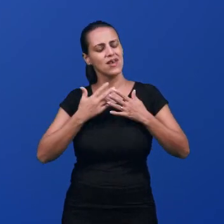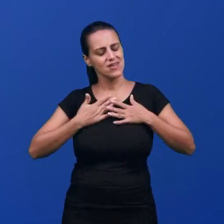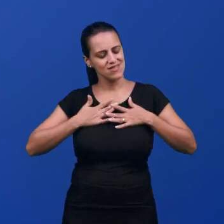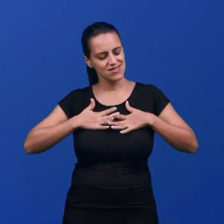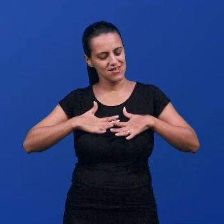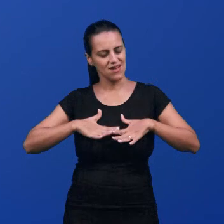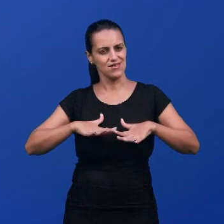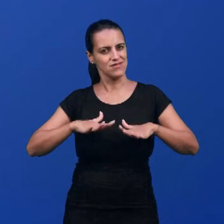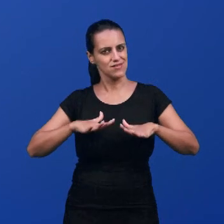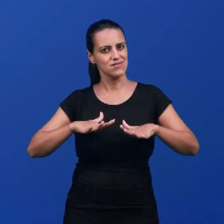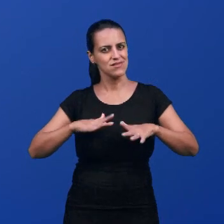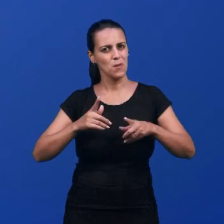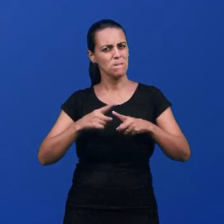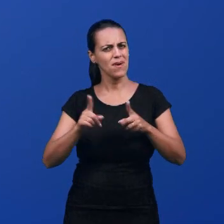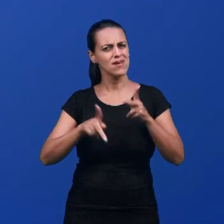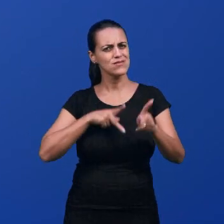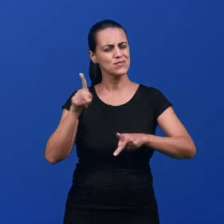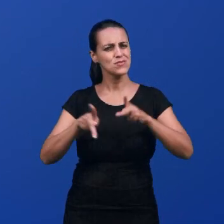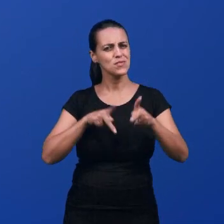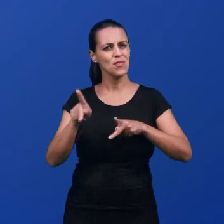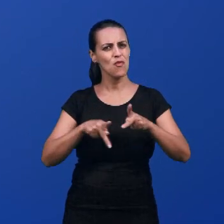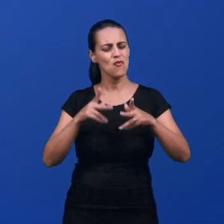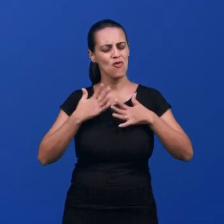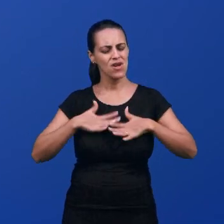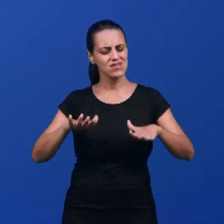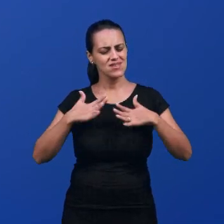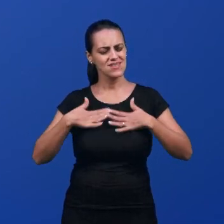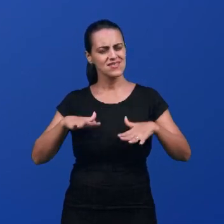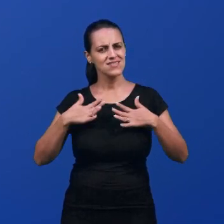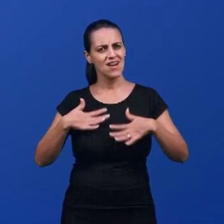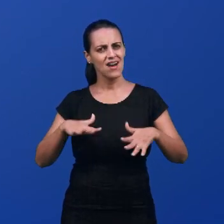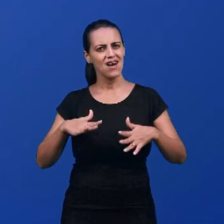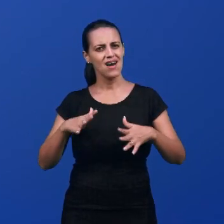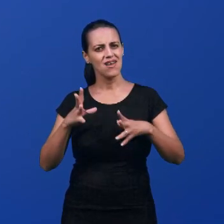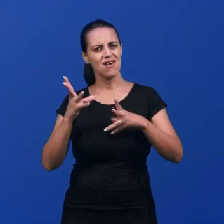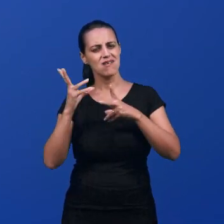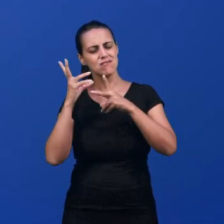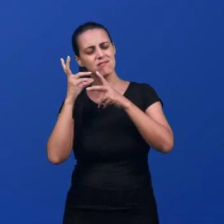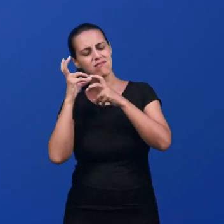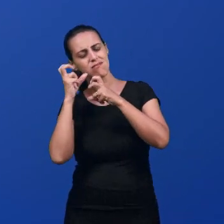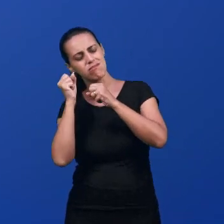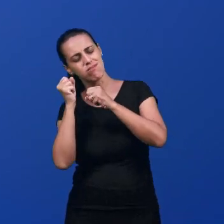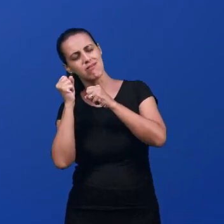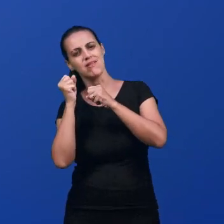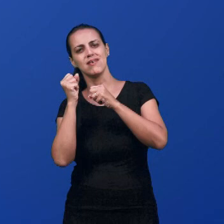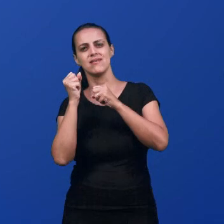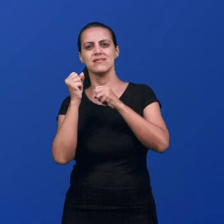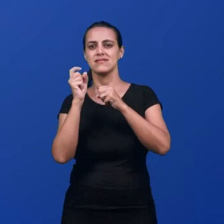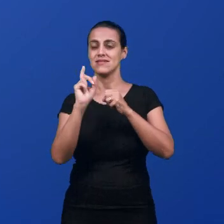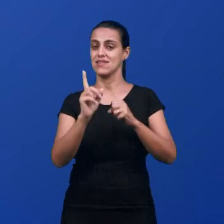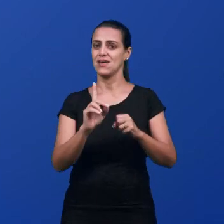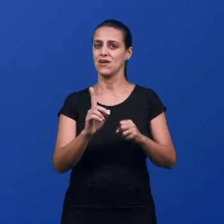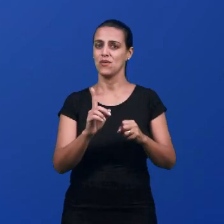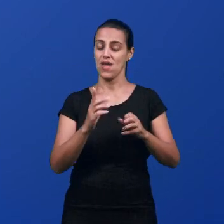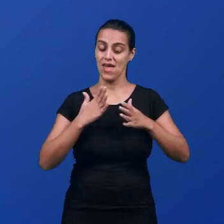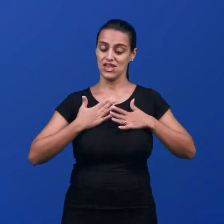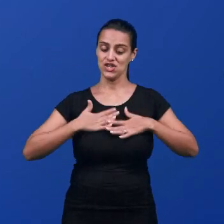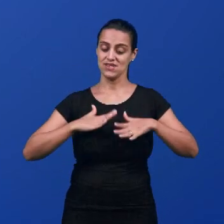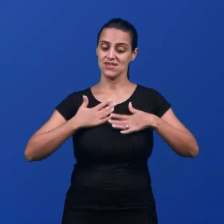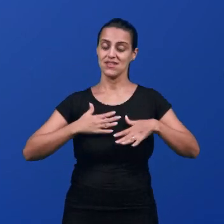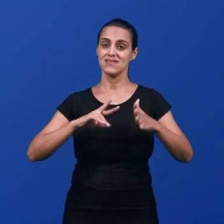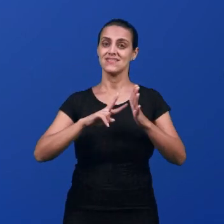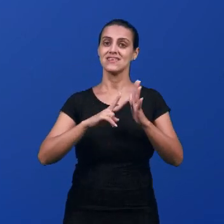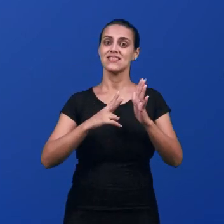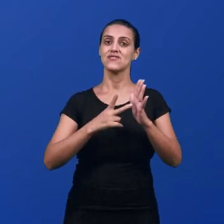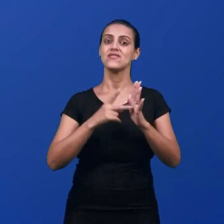la part du peuple. Mais ils ne sont pas reposés physiquement, ils ne sont pas reposés dans l'homme, et moins encore dans la